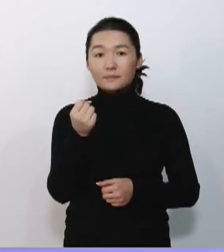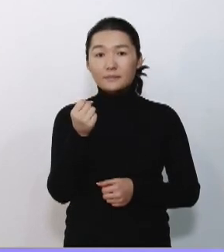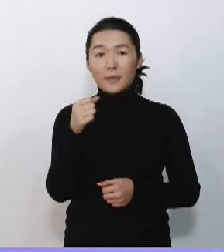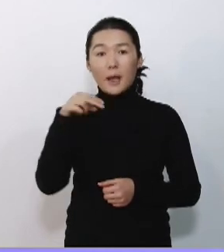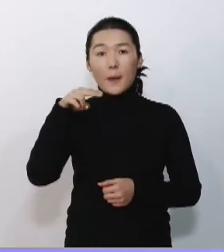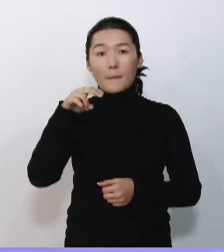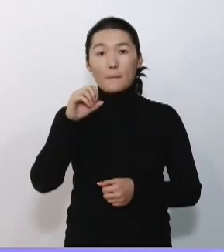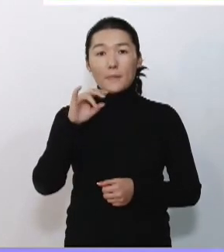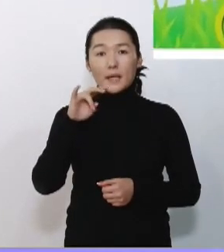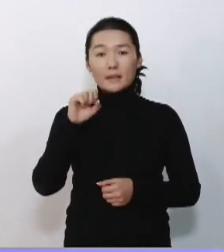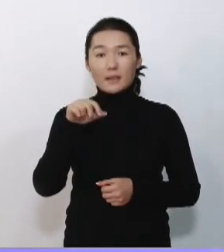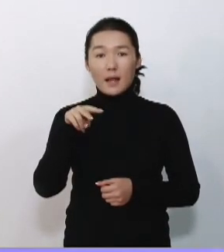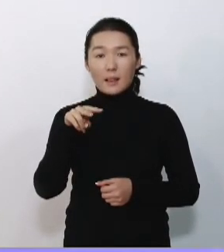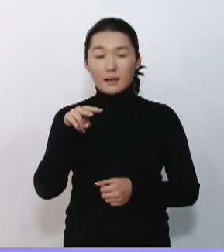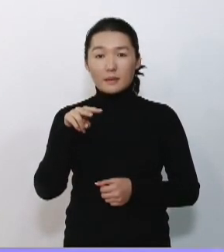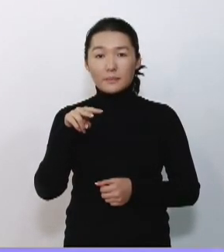пенал,